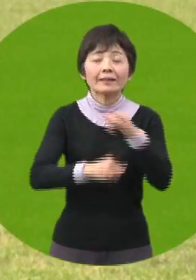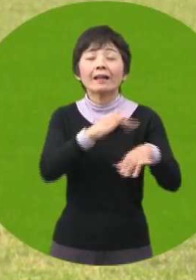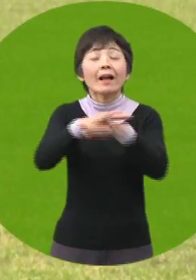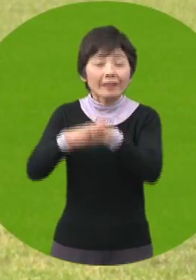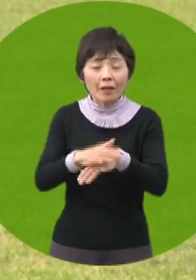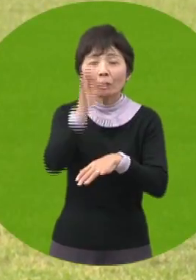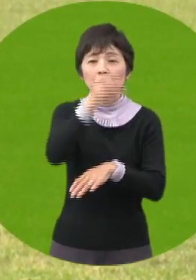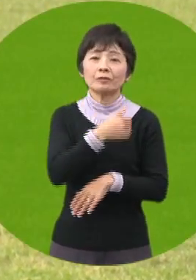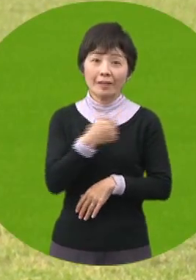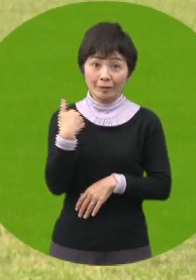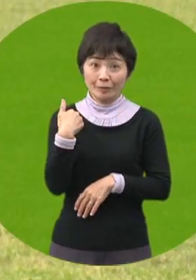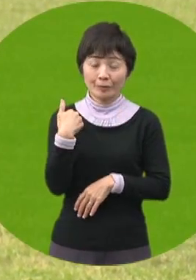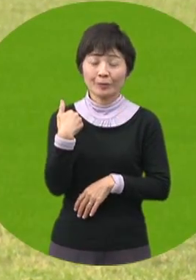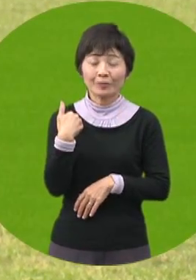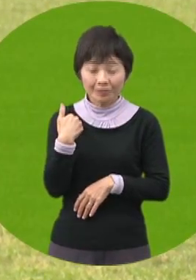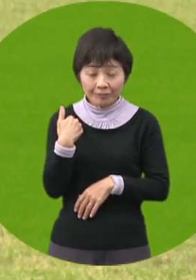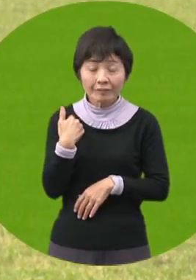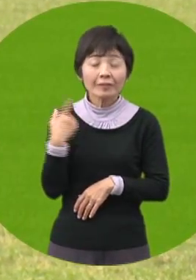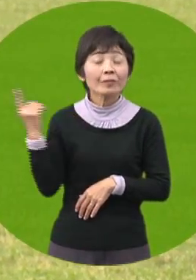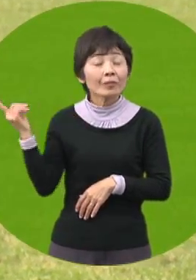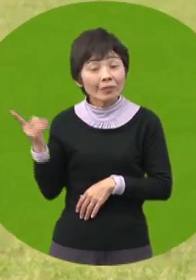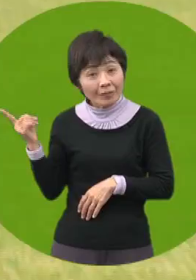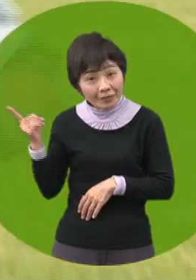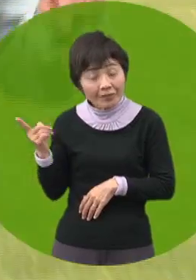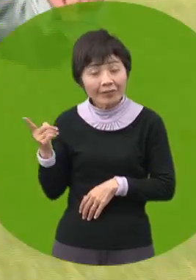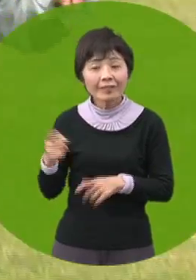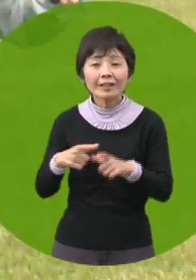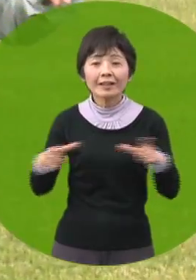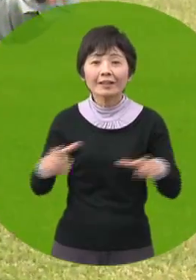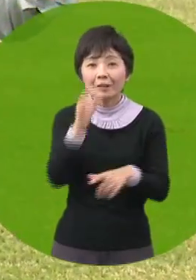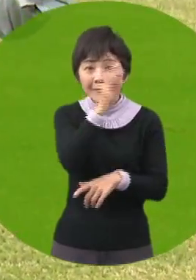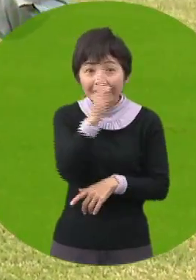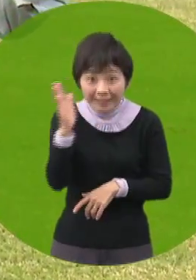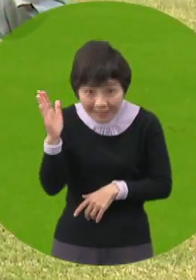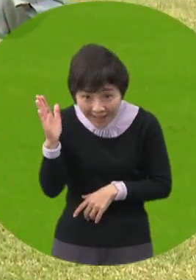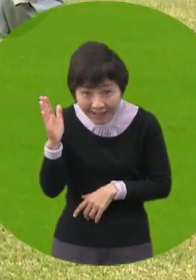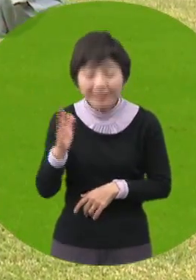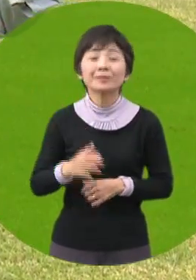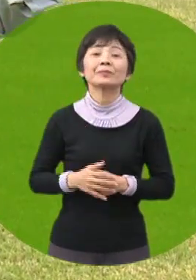ットでもご覧いただけます。こちらへぜひアクセスしてくださいね。